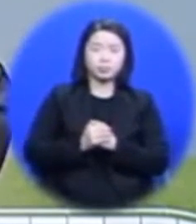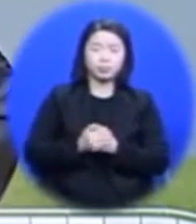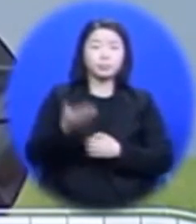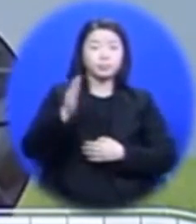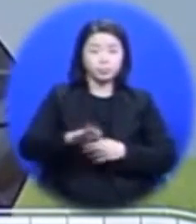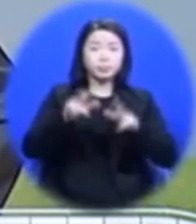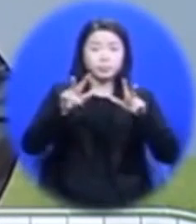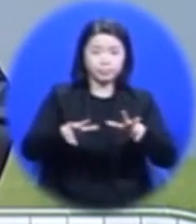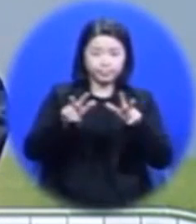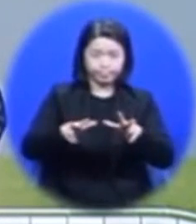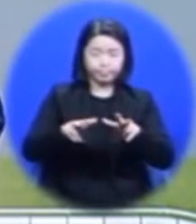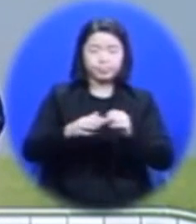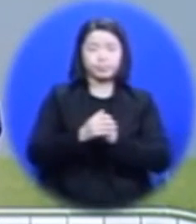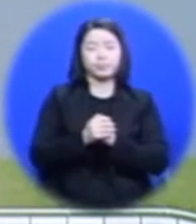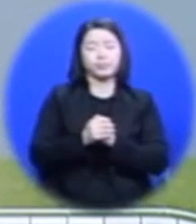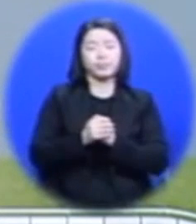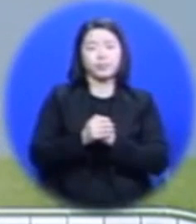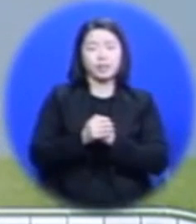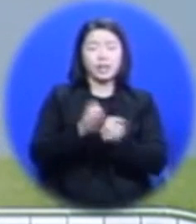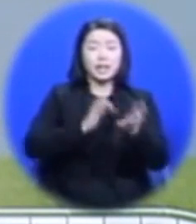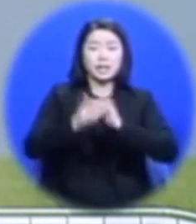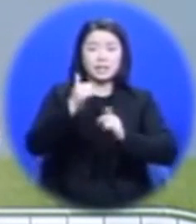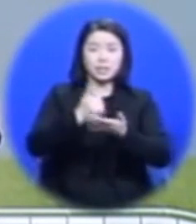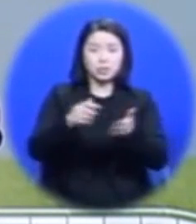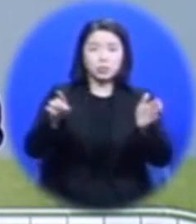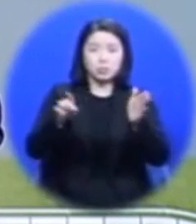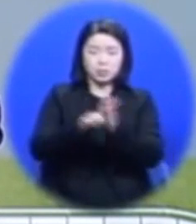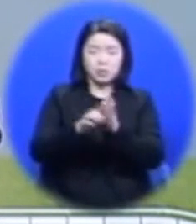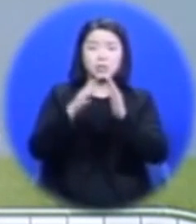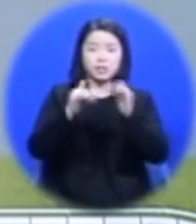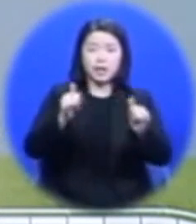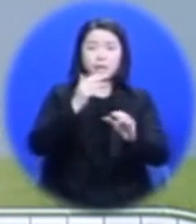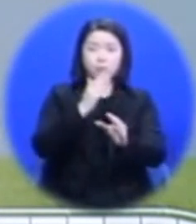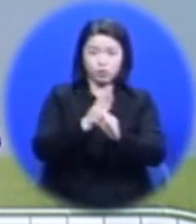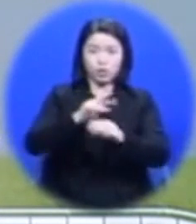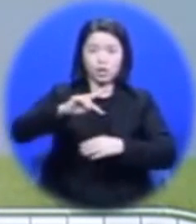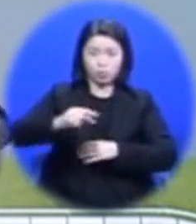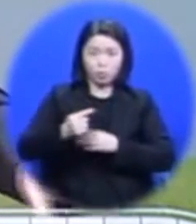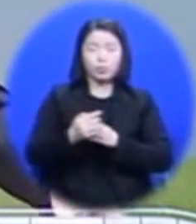그런데 지금은 예수를 믿는 사람들 중에도